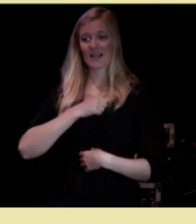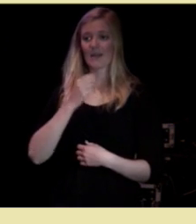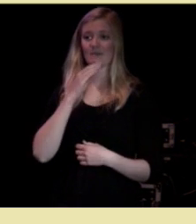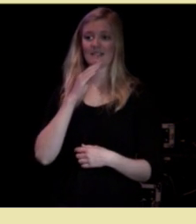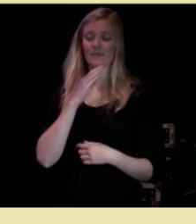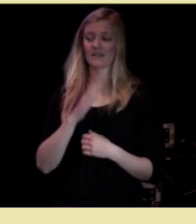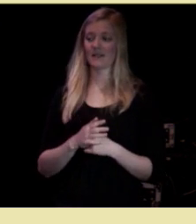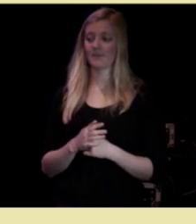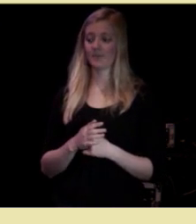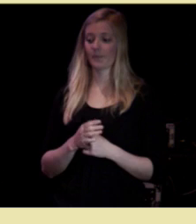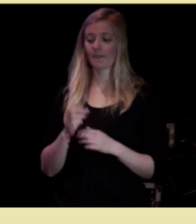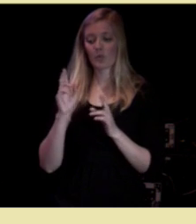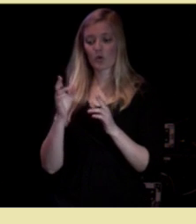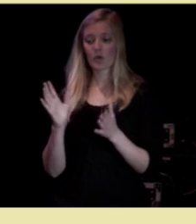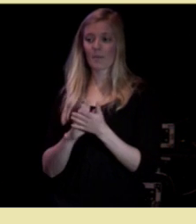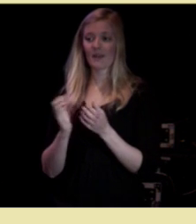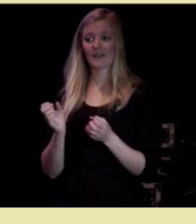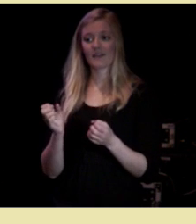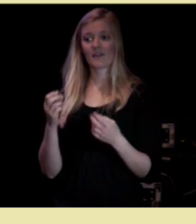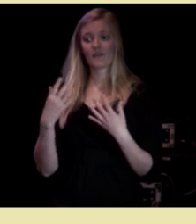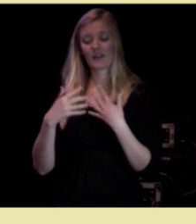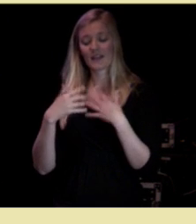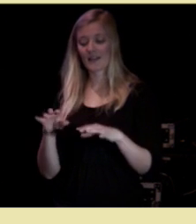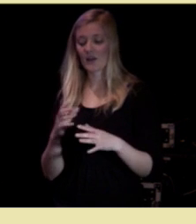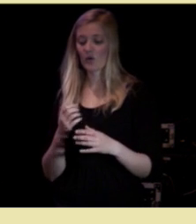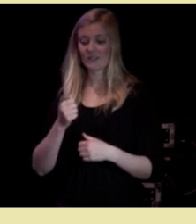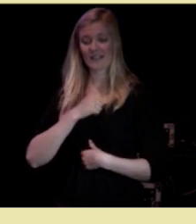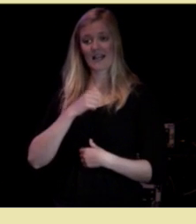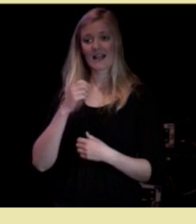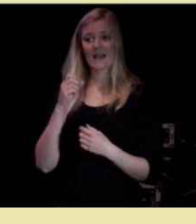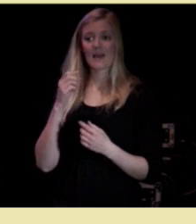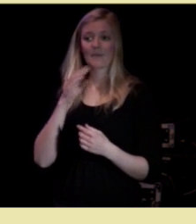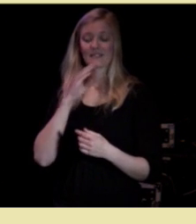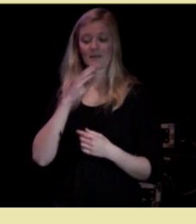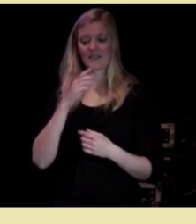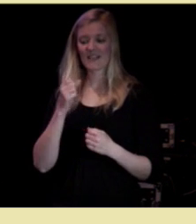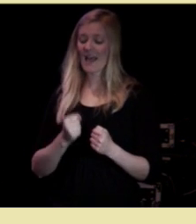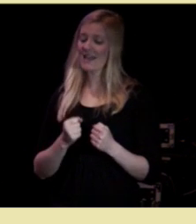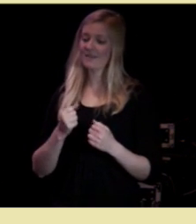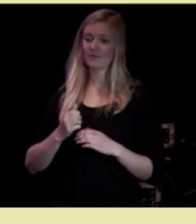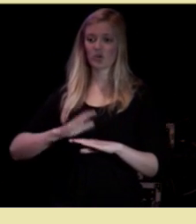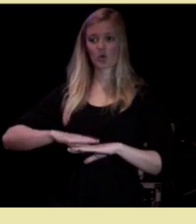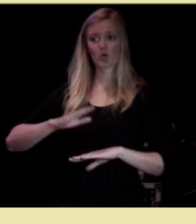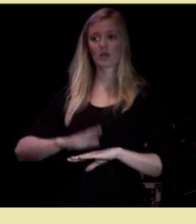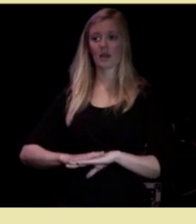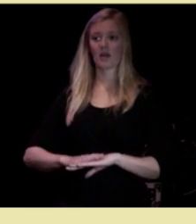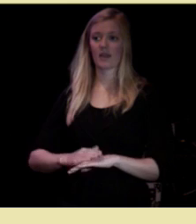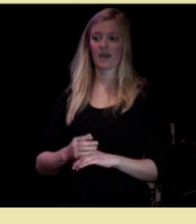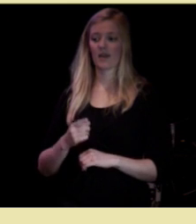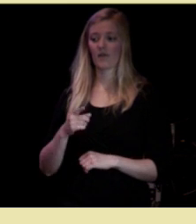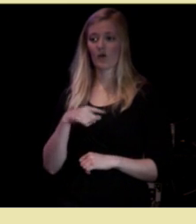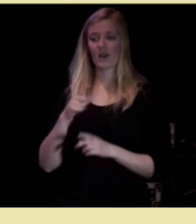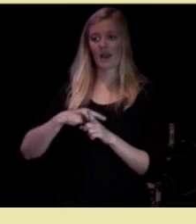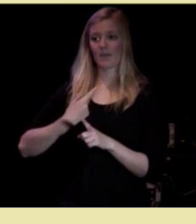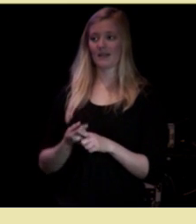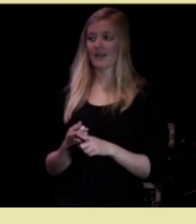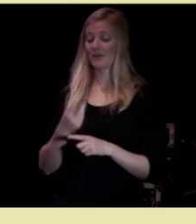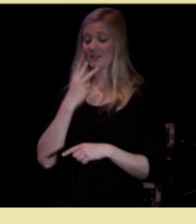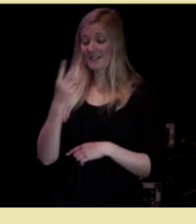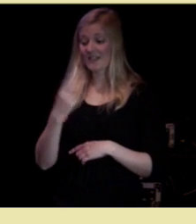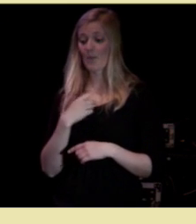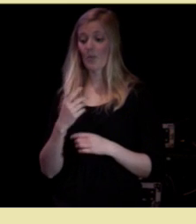Brukermedvirkning og selvbestemmelse selve navet I rehabilitering. Og da skal vi se litt nærmere på